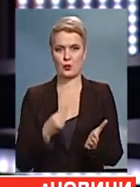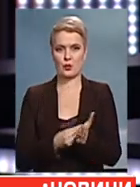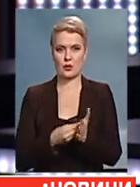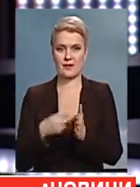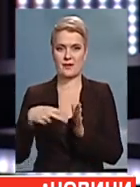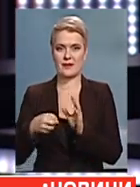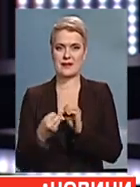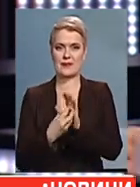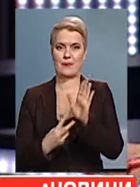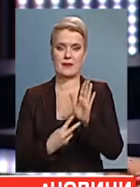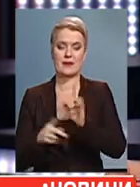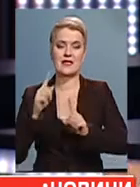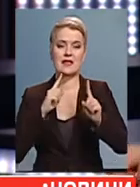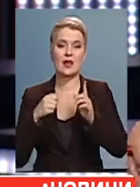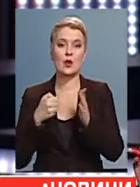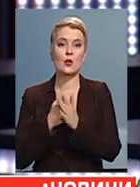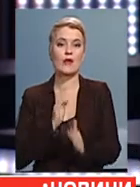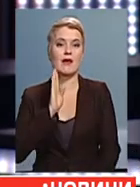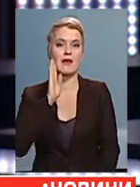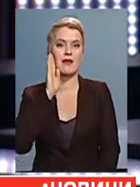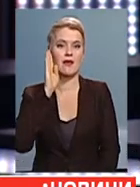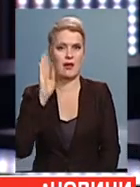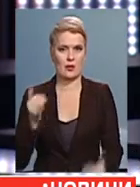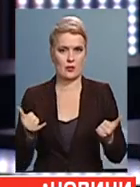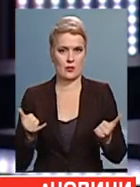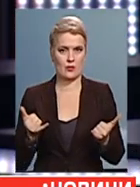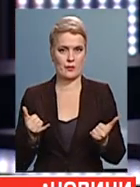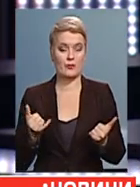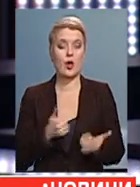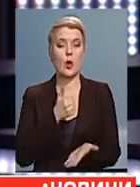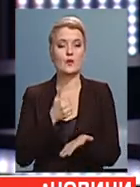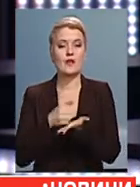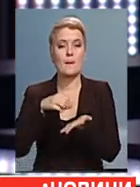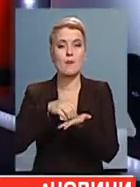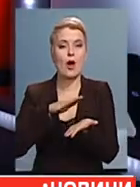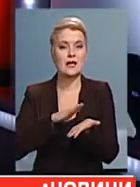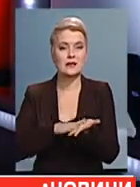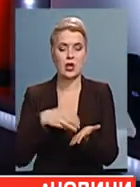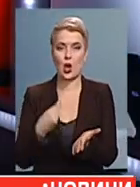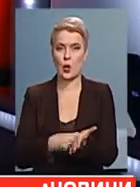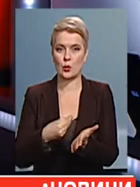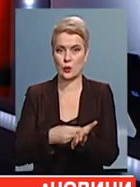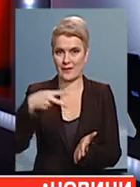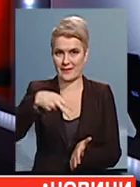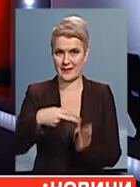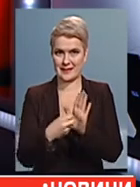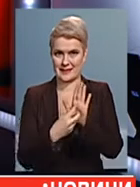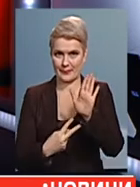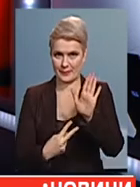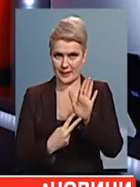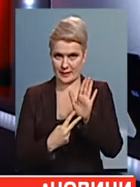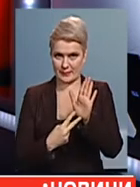ранку середи, і про ухвалений документ у цифрах. Основні показники кошторису 2017